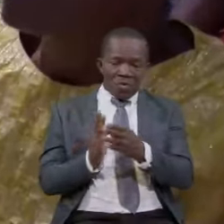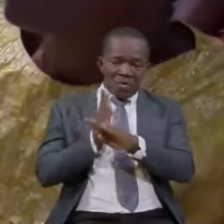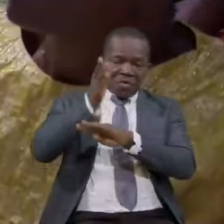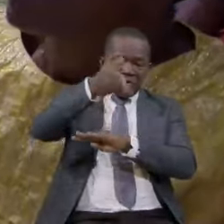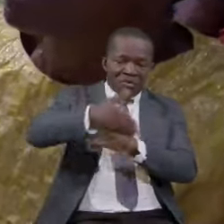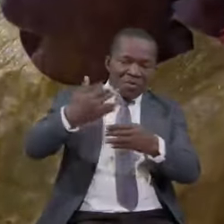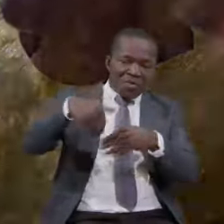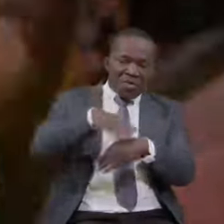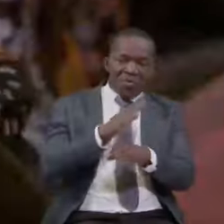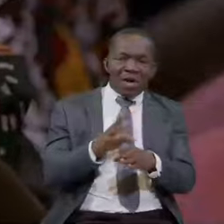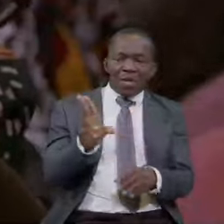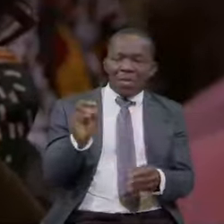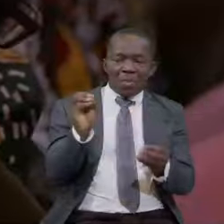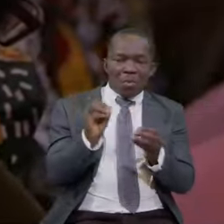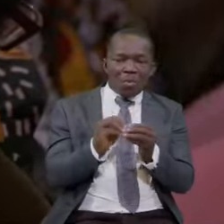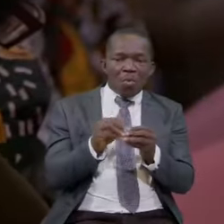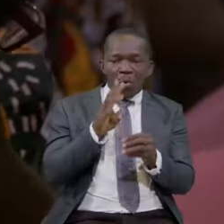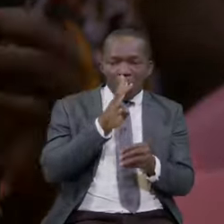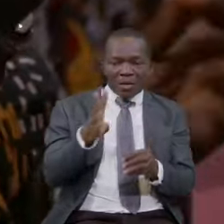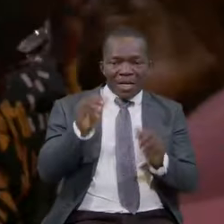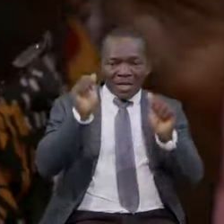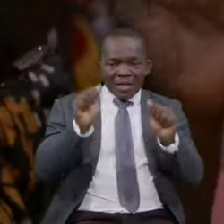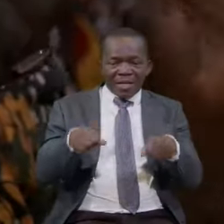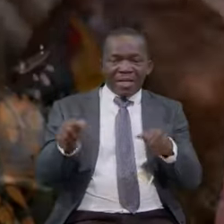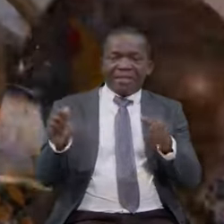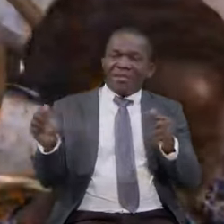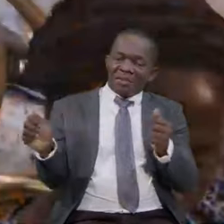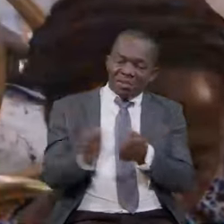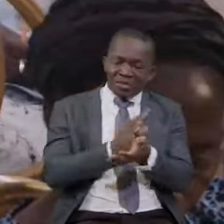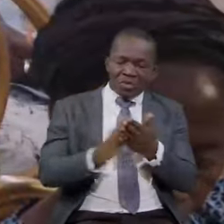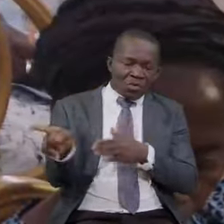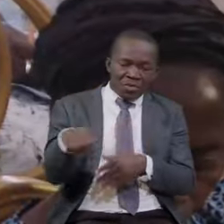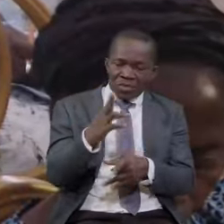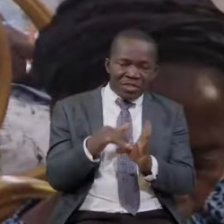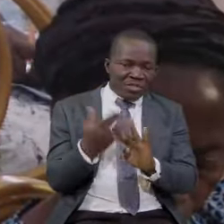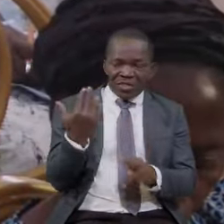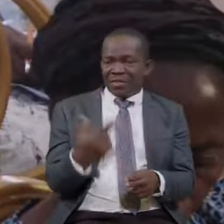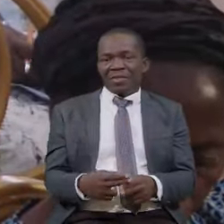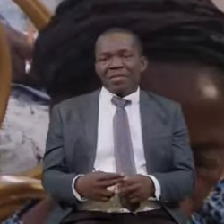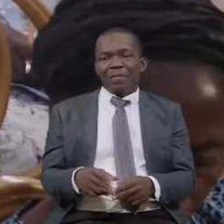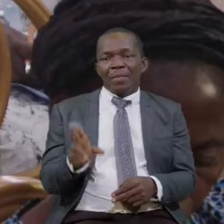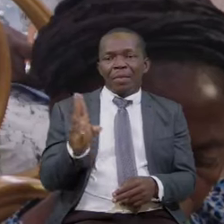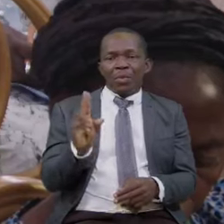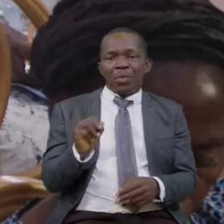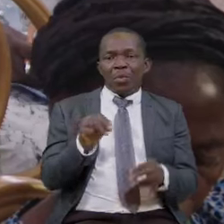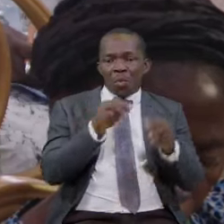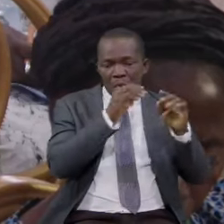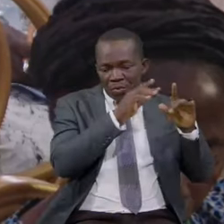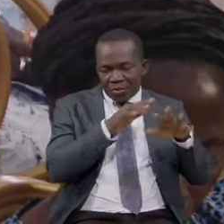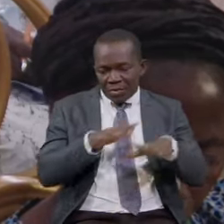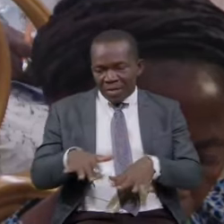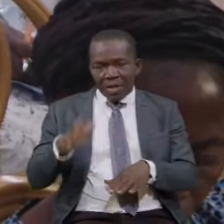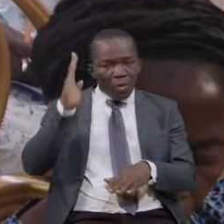aucune mère ne va te noyer aucune mère ne va te noyer c'est pas la foi et Dieu a